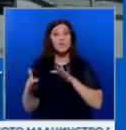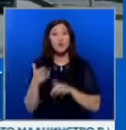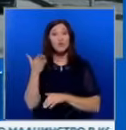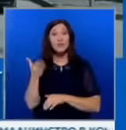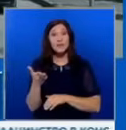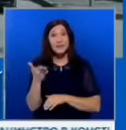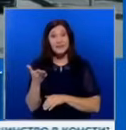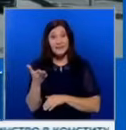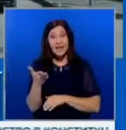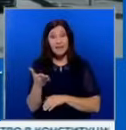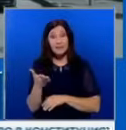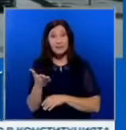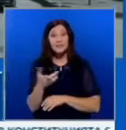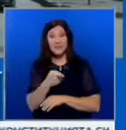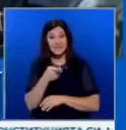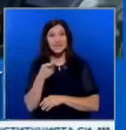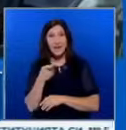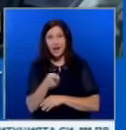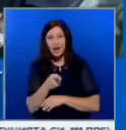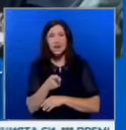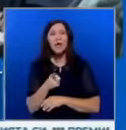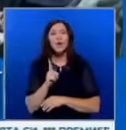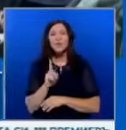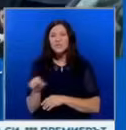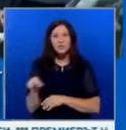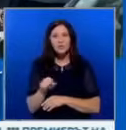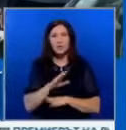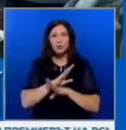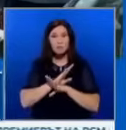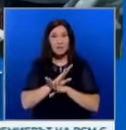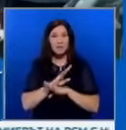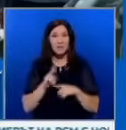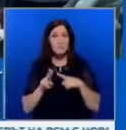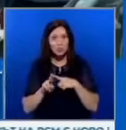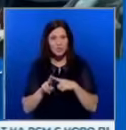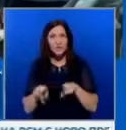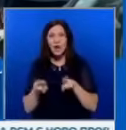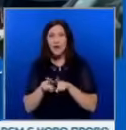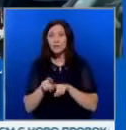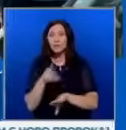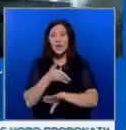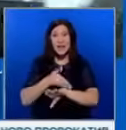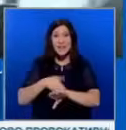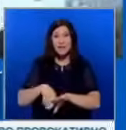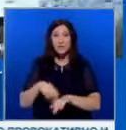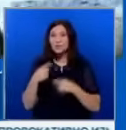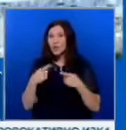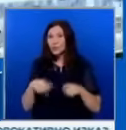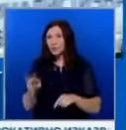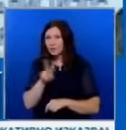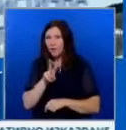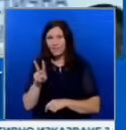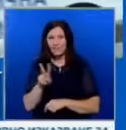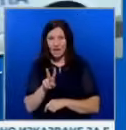са произвели изстрелите, които са довели до смъртта на Парушев, както и до раняването на другите